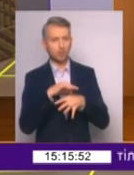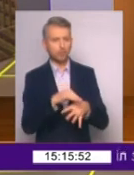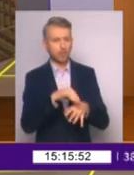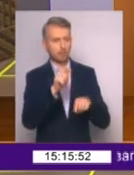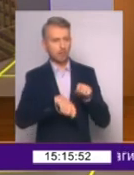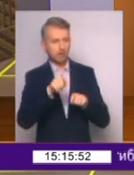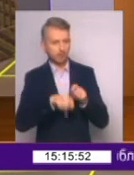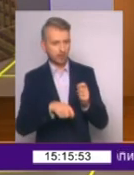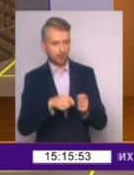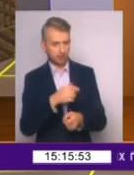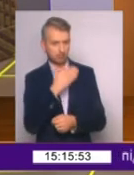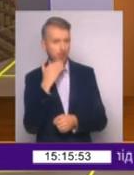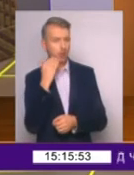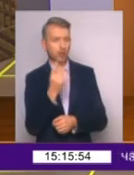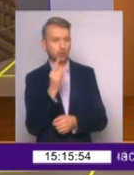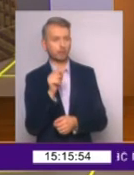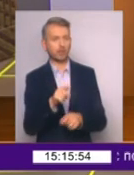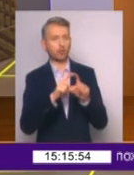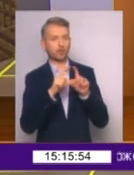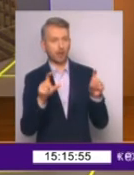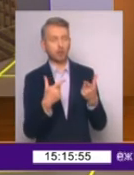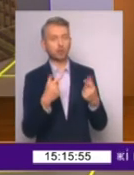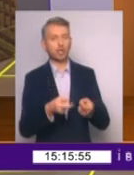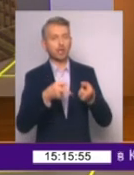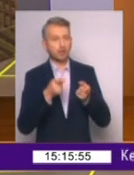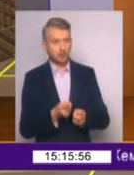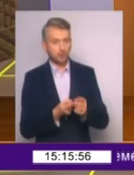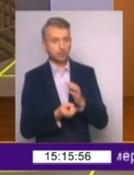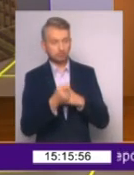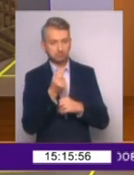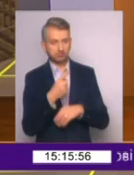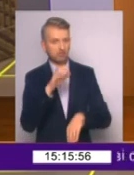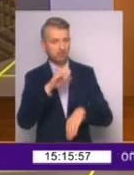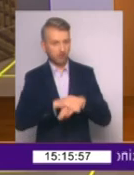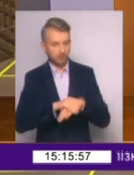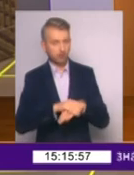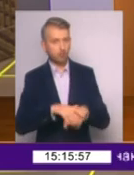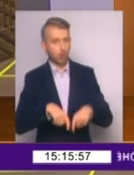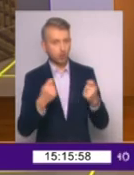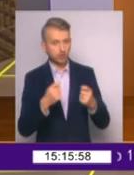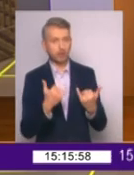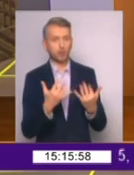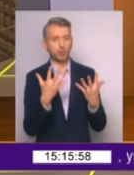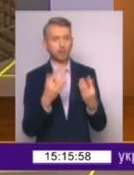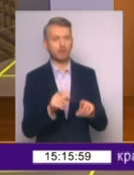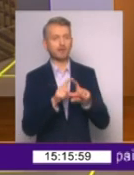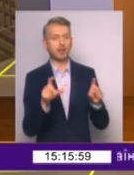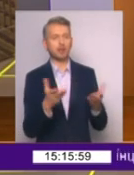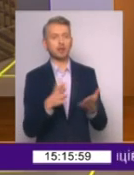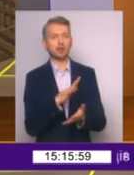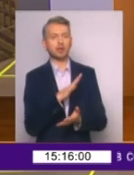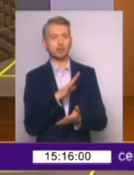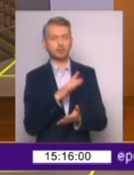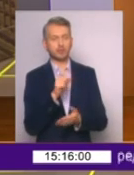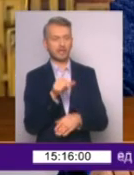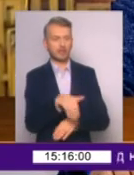перевірка неодноразова цього закладу, де дійсно виявлено порушення. І на сьогоднішній день заклад, який знаходився за